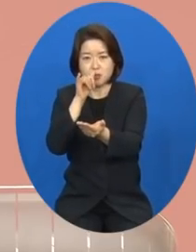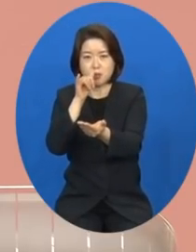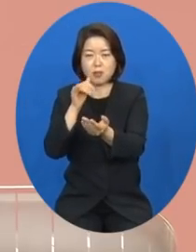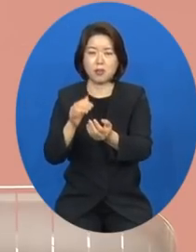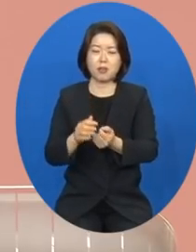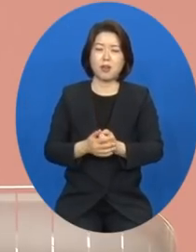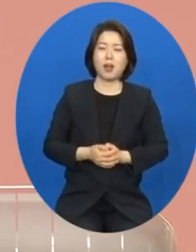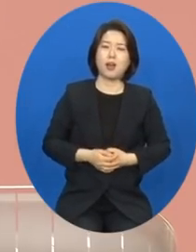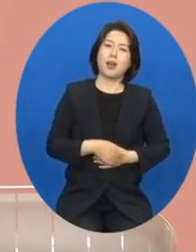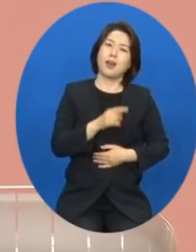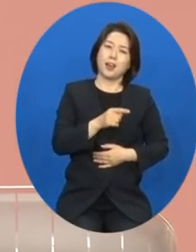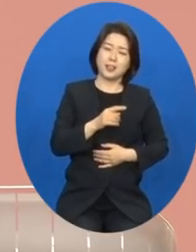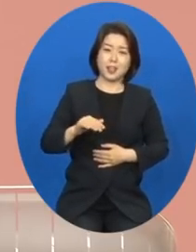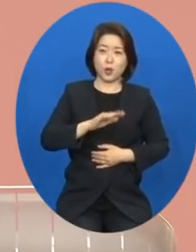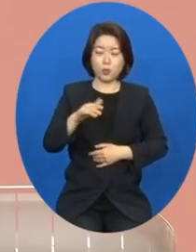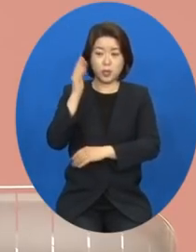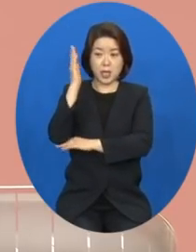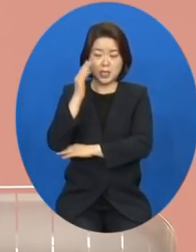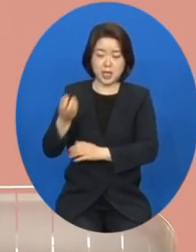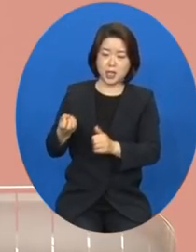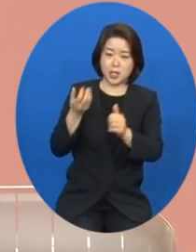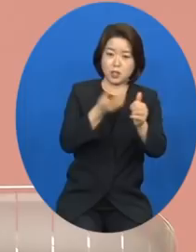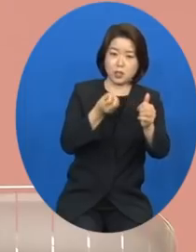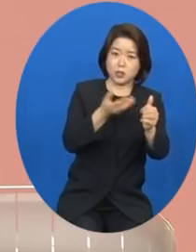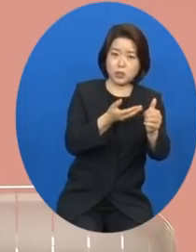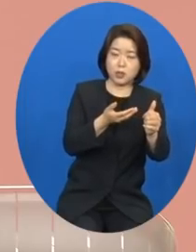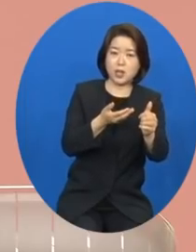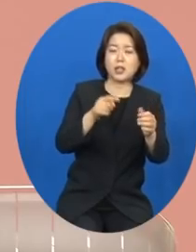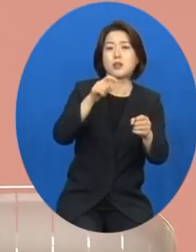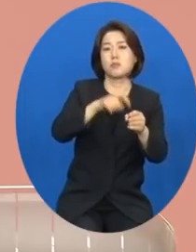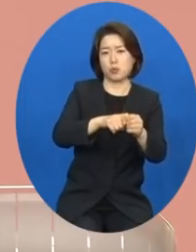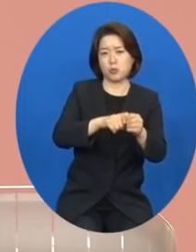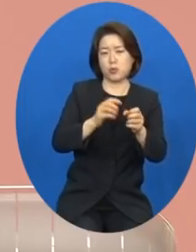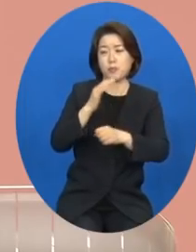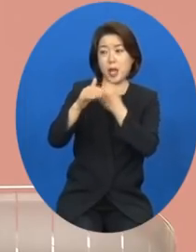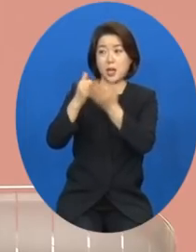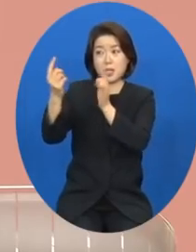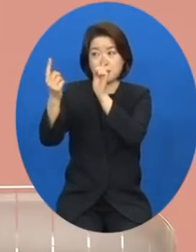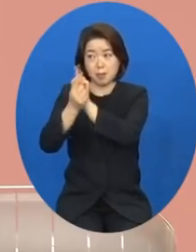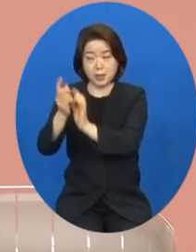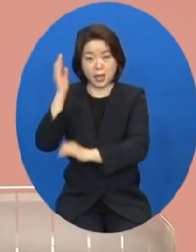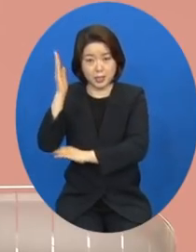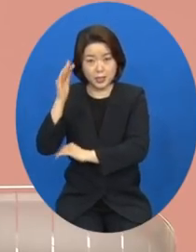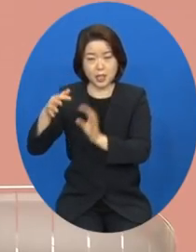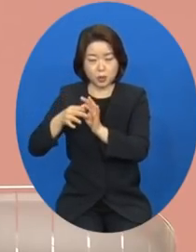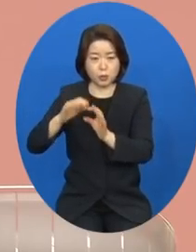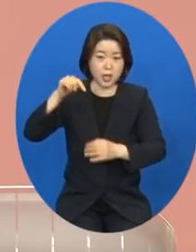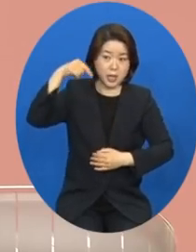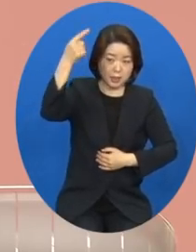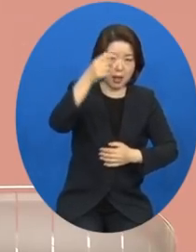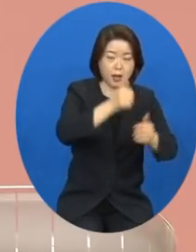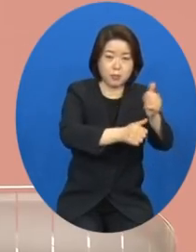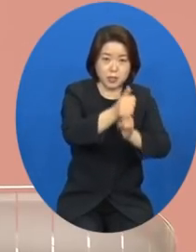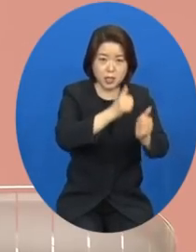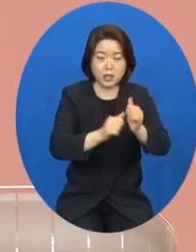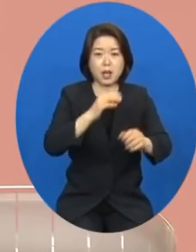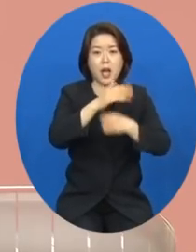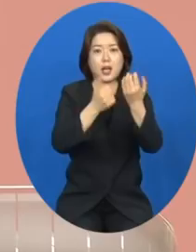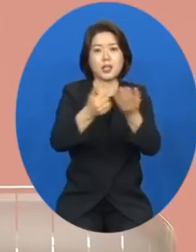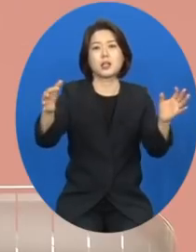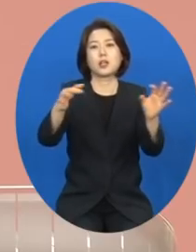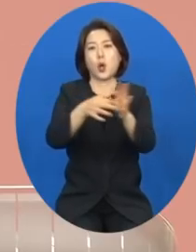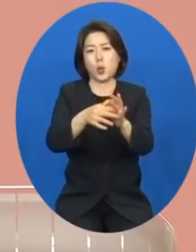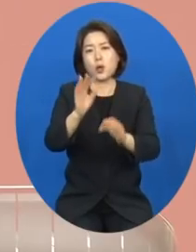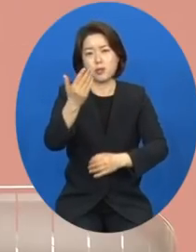이것이 바로 우리가 이야기를 전해야 되는 바로 이후에 하나님을 맞는 그 이야기를 통해서 다음 세대가 하나님과 연결된 다는